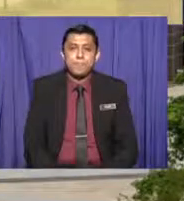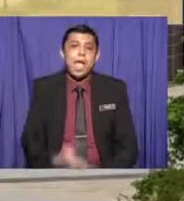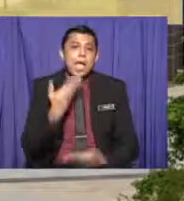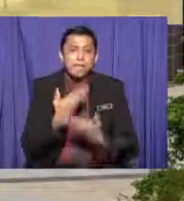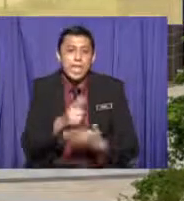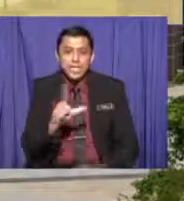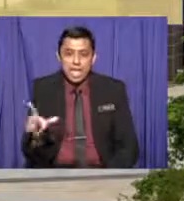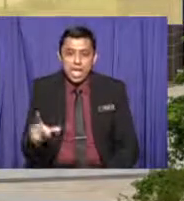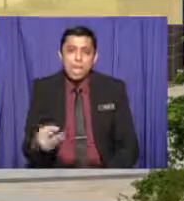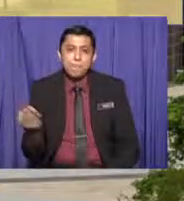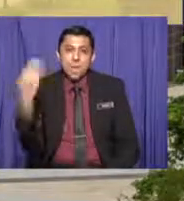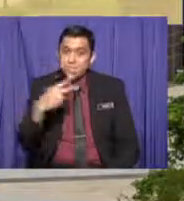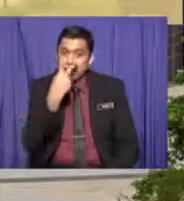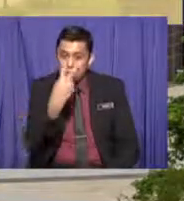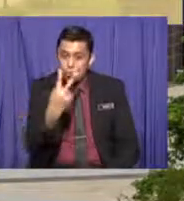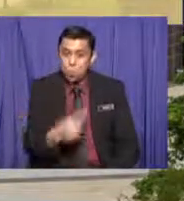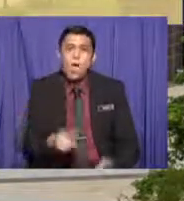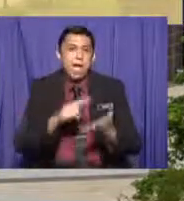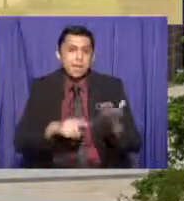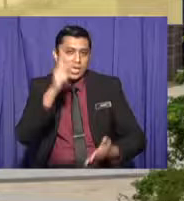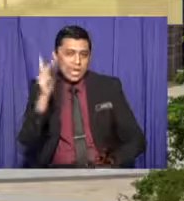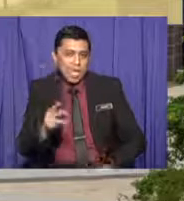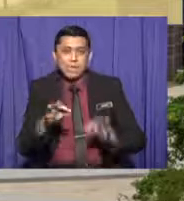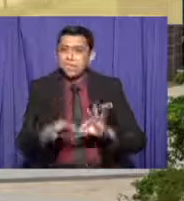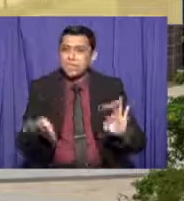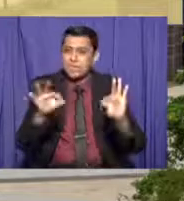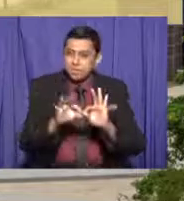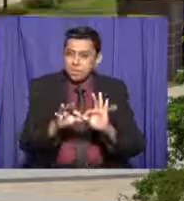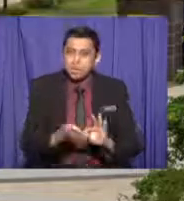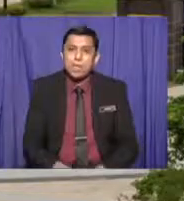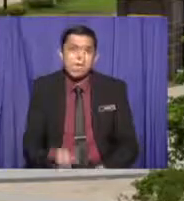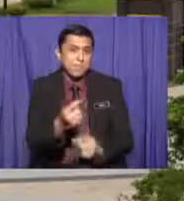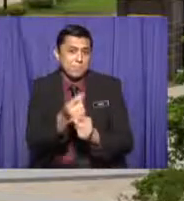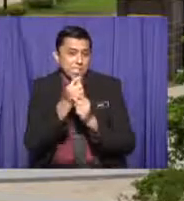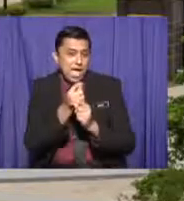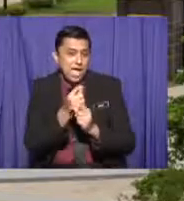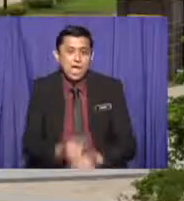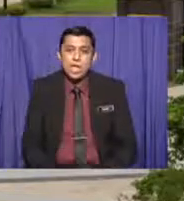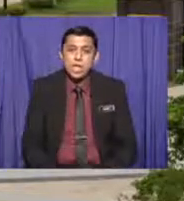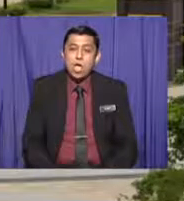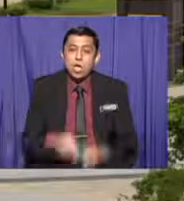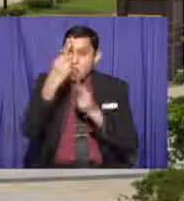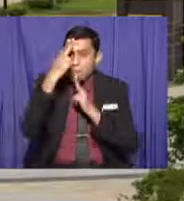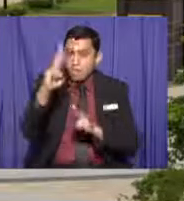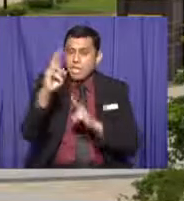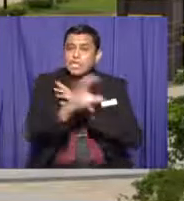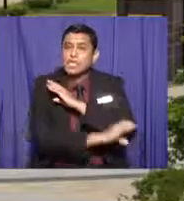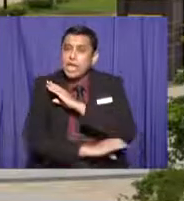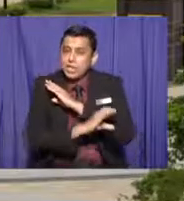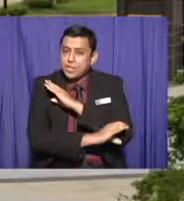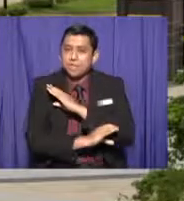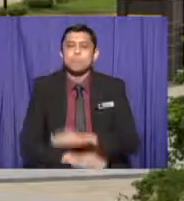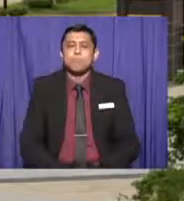Baiklah, mari kita lihat apakah kepentingan mempertahankan kedaulatan negara.